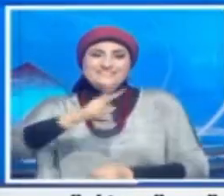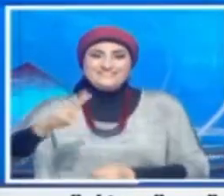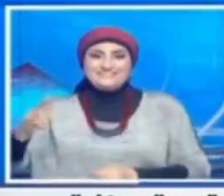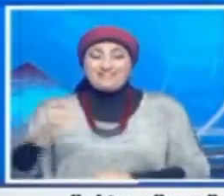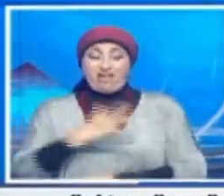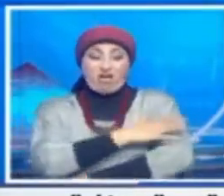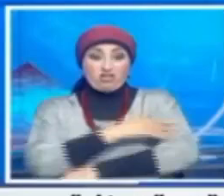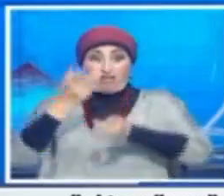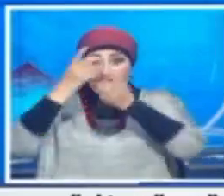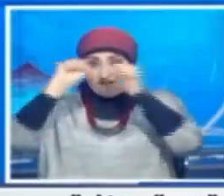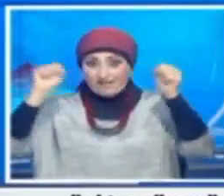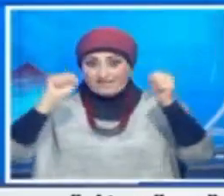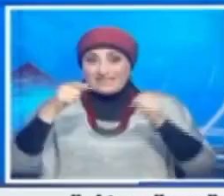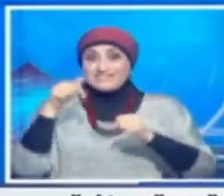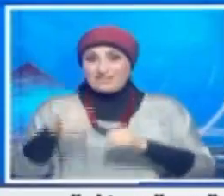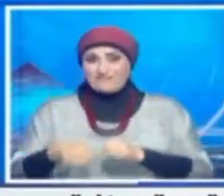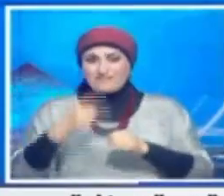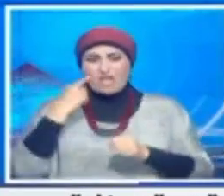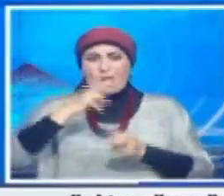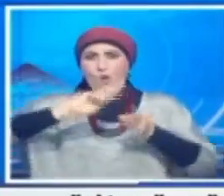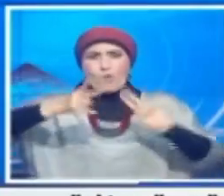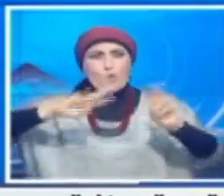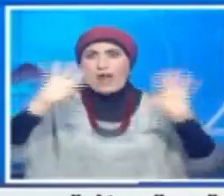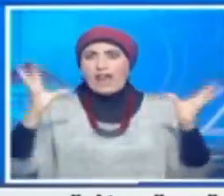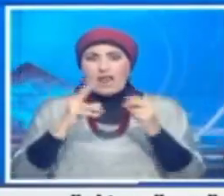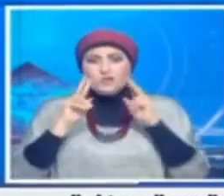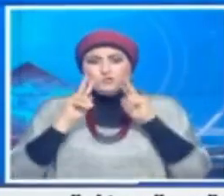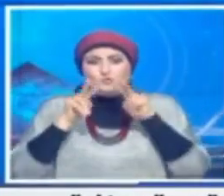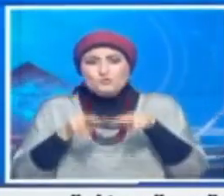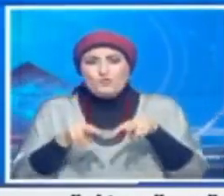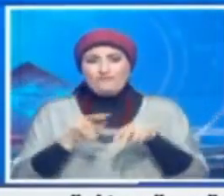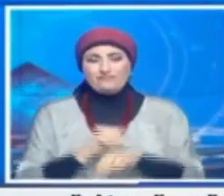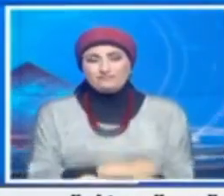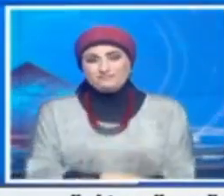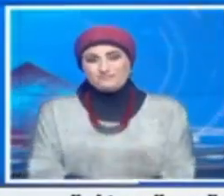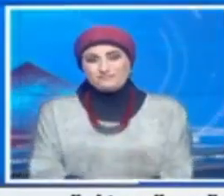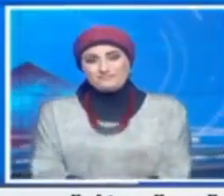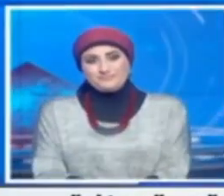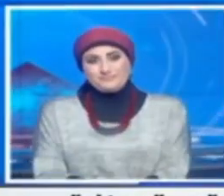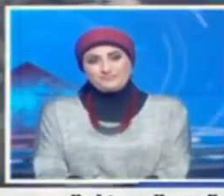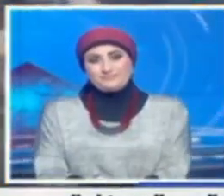السلك الدبلوماسي والقنصلي من مختلف أنحاء العالم.